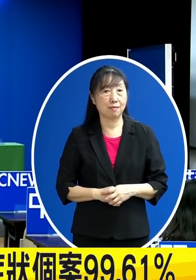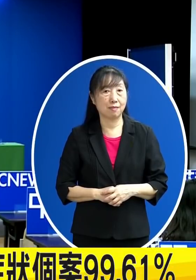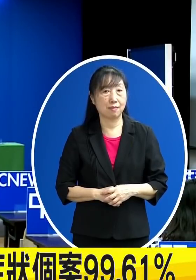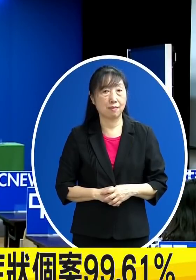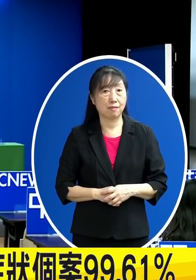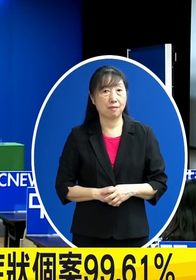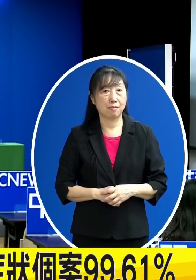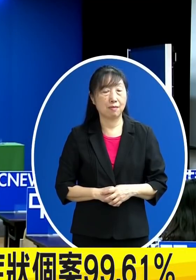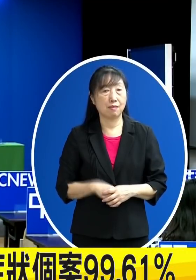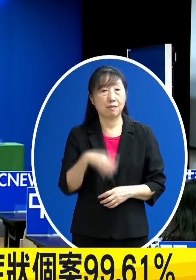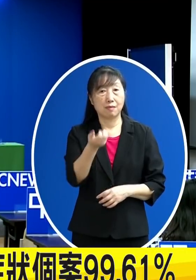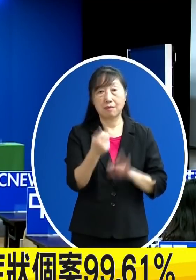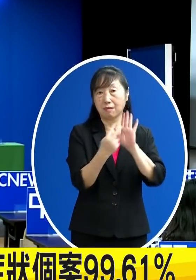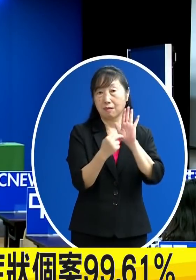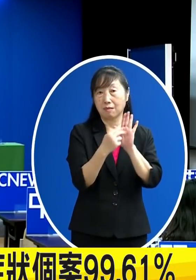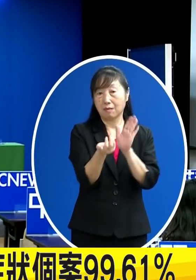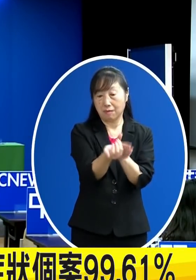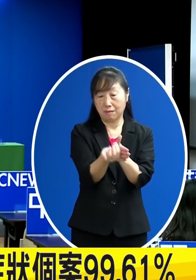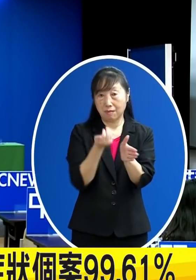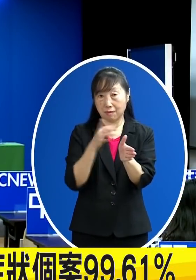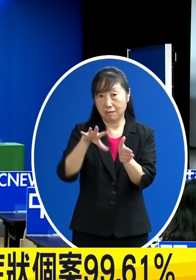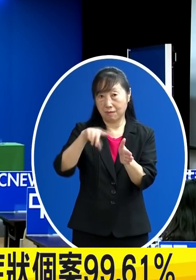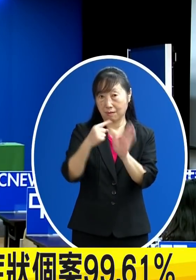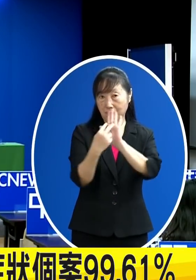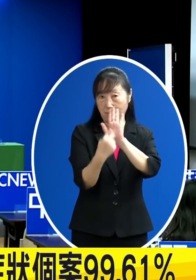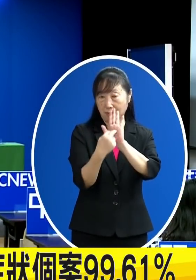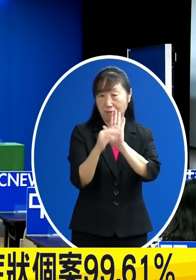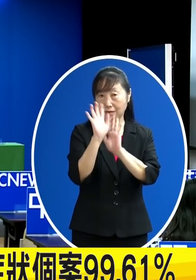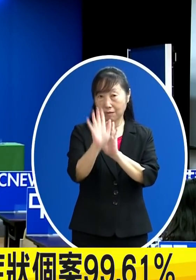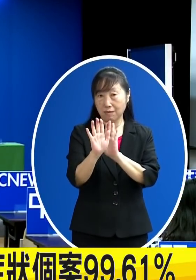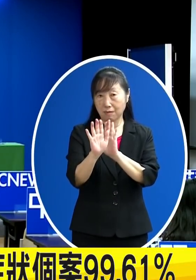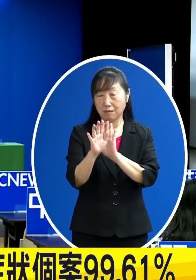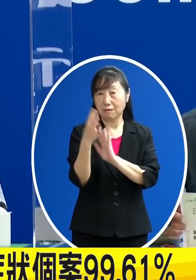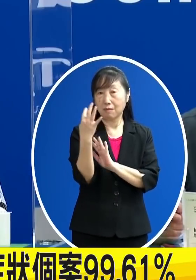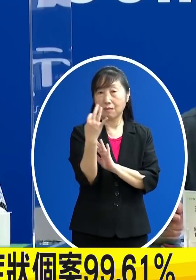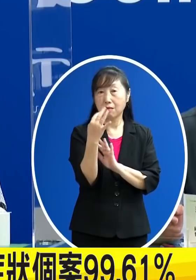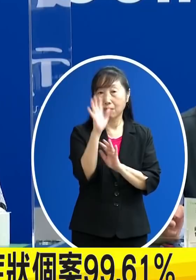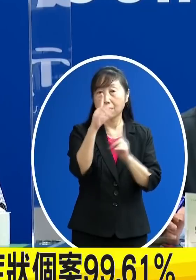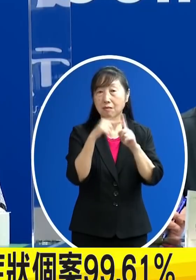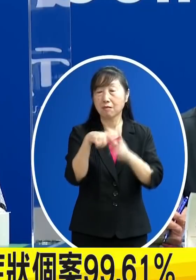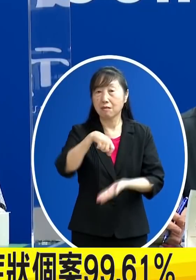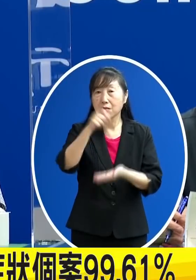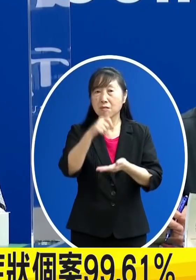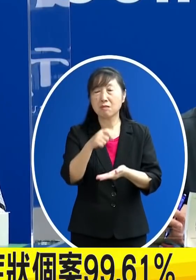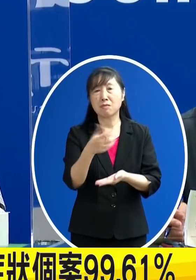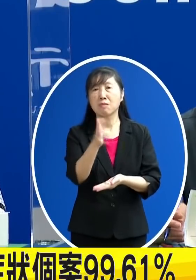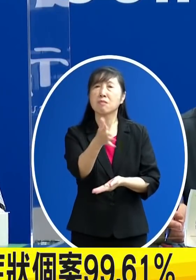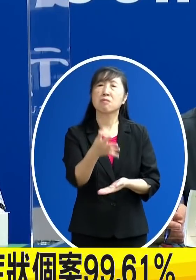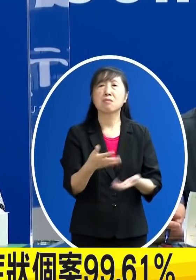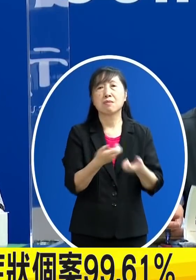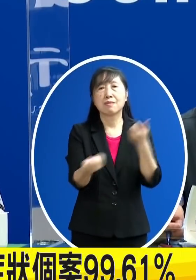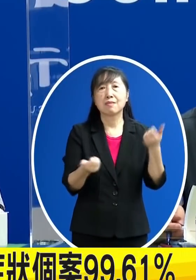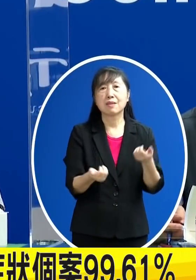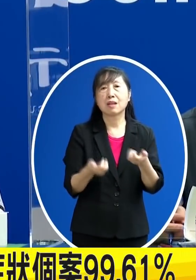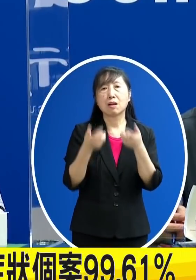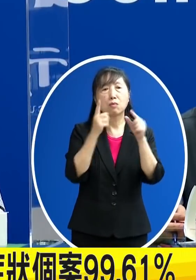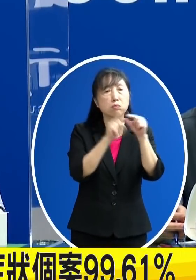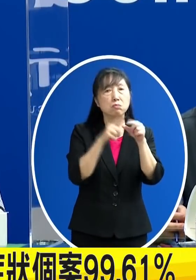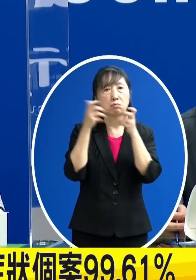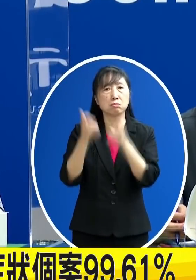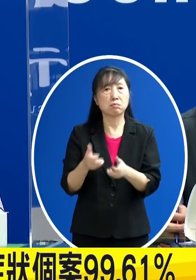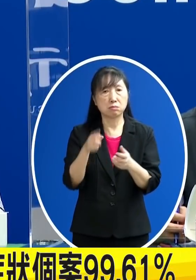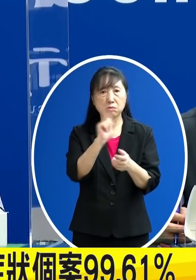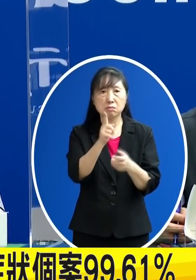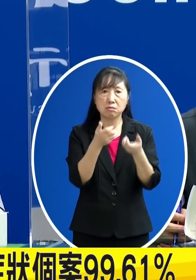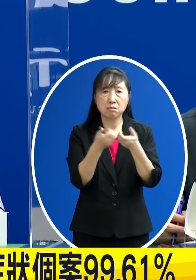好，在讲四位之前，首先先说明一下有一些人有一些媒体朋友来提问说怎么区分中或者是重哈。